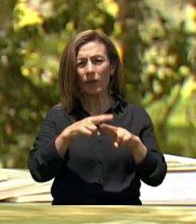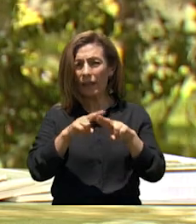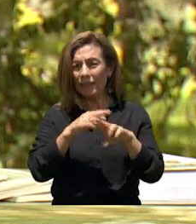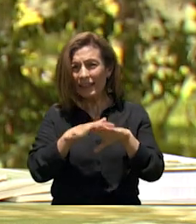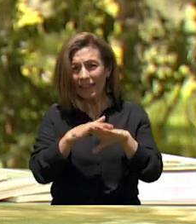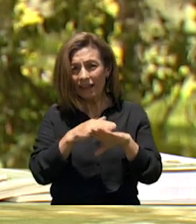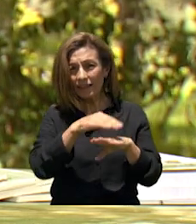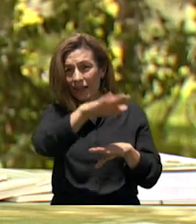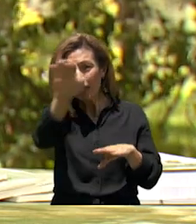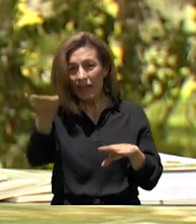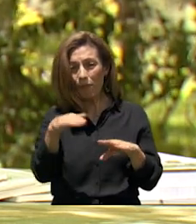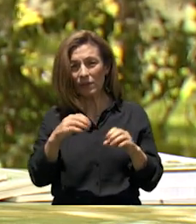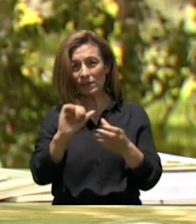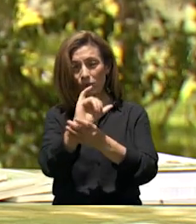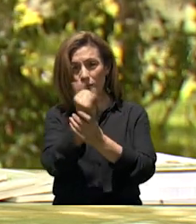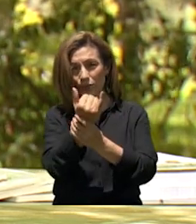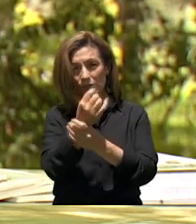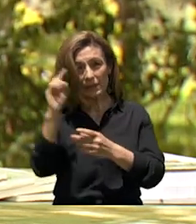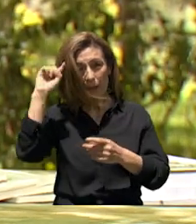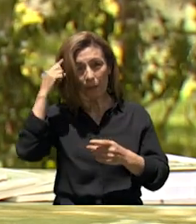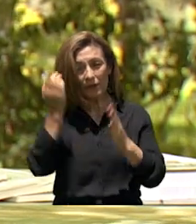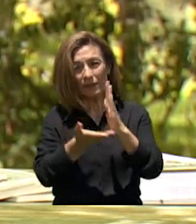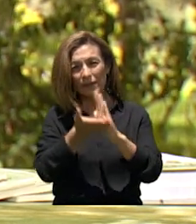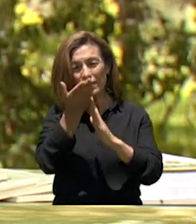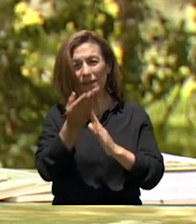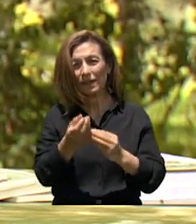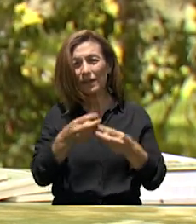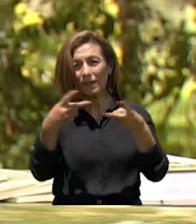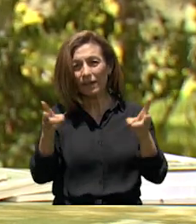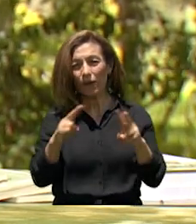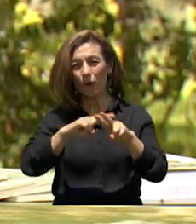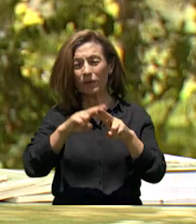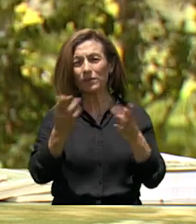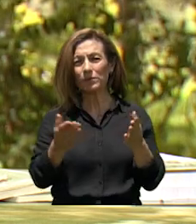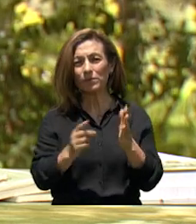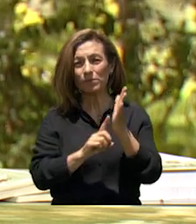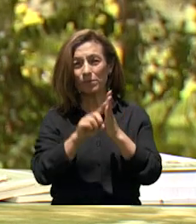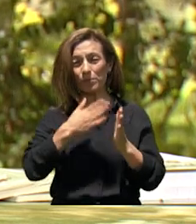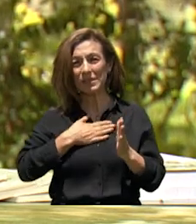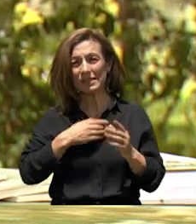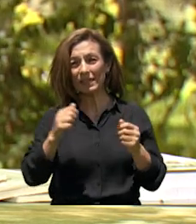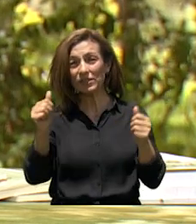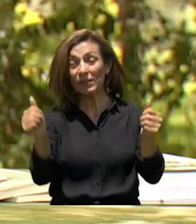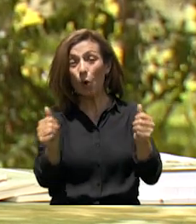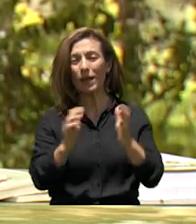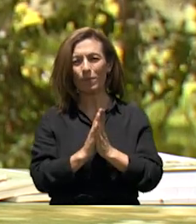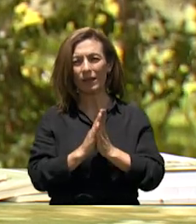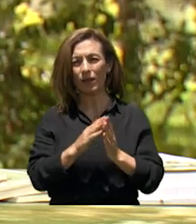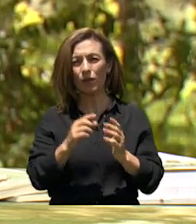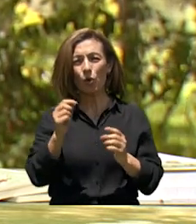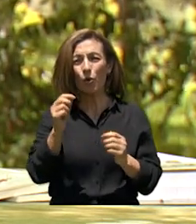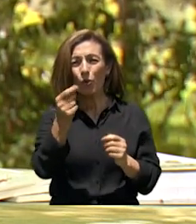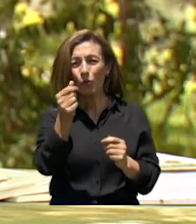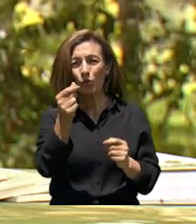olarak yetişmemiz bizim için çok değerli ve çok önemli bir üniversite arifesindeki gençlerin